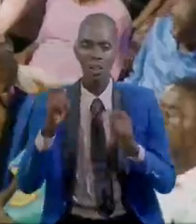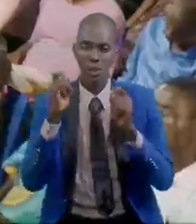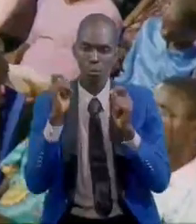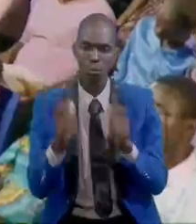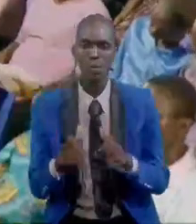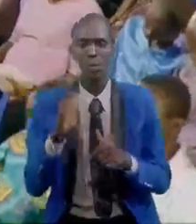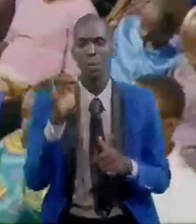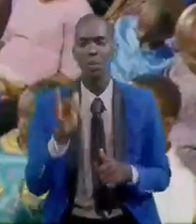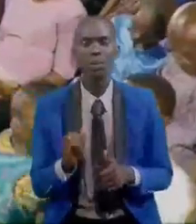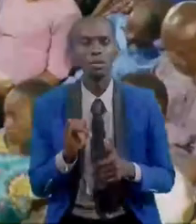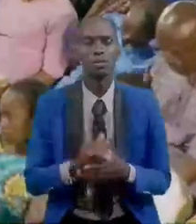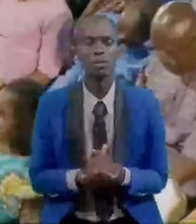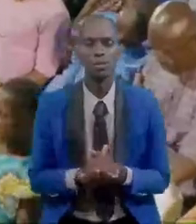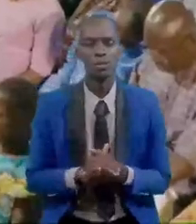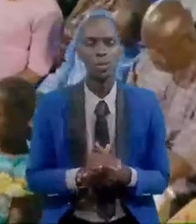en un instant,